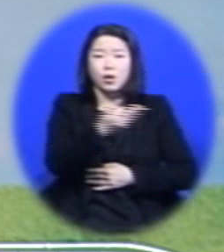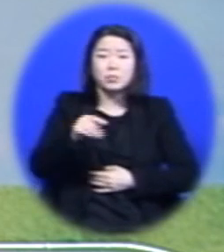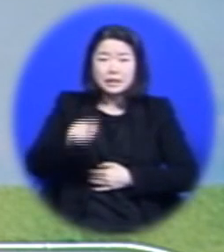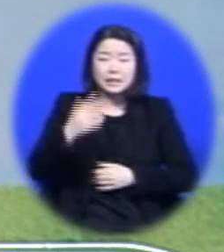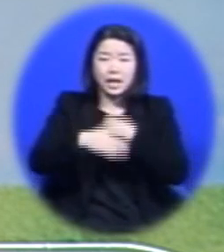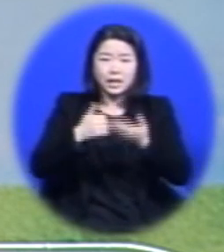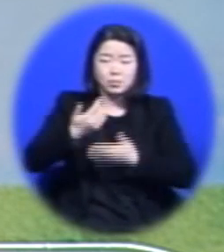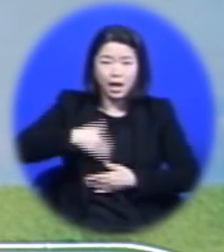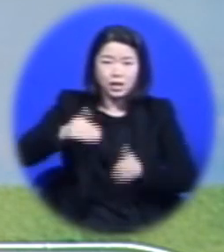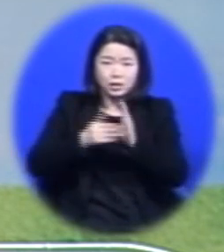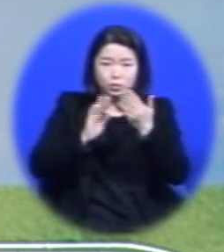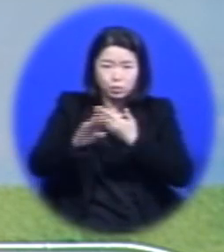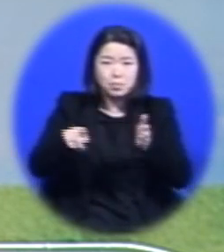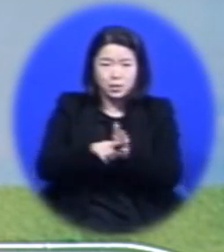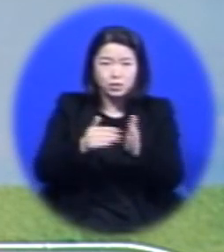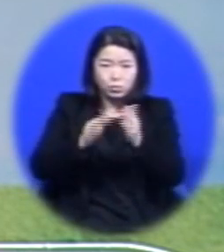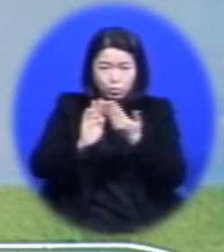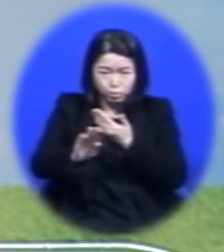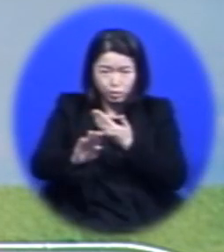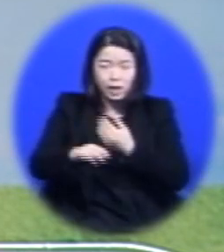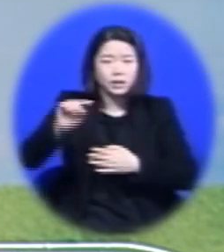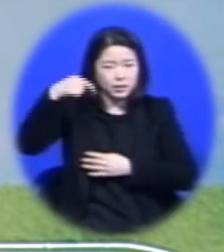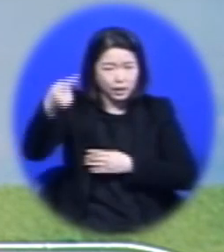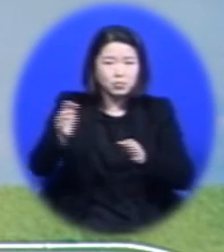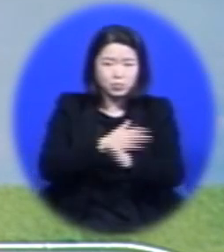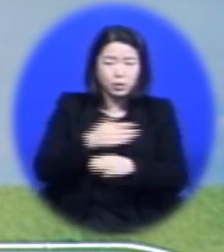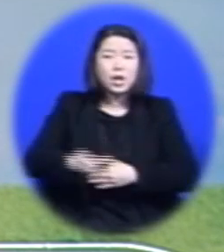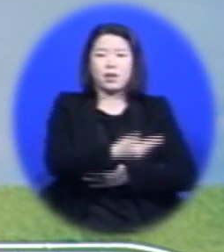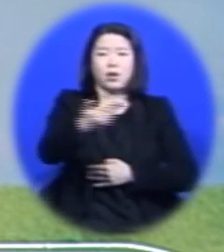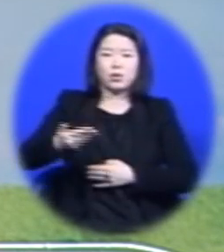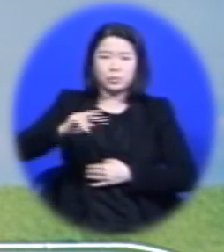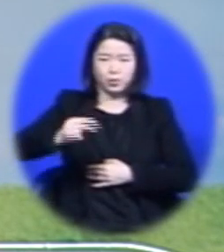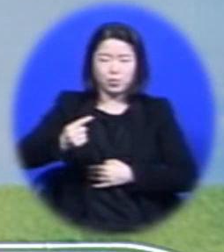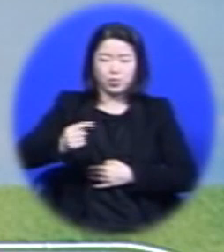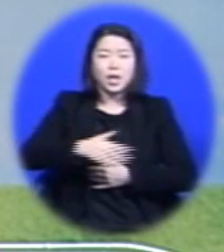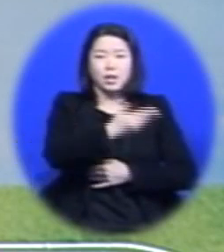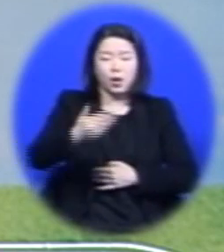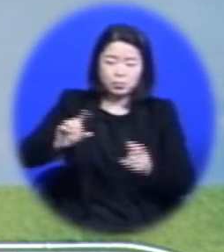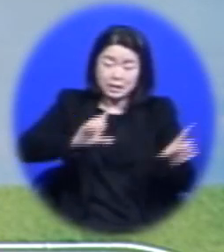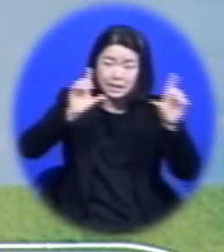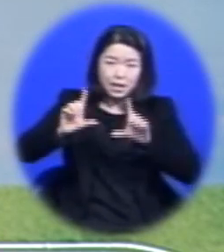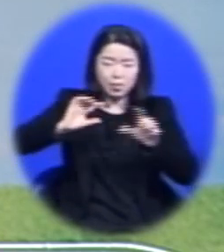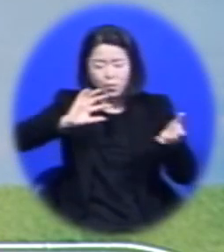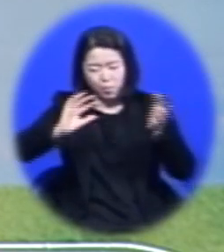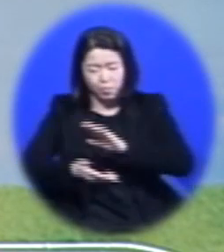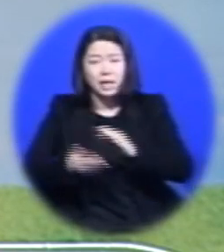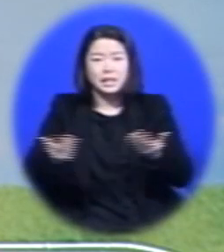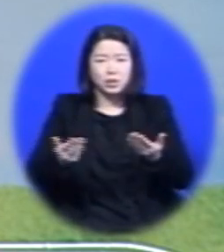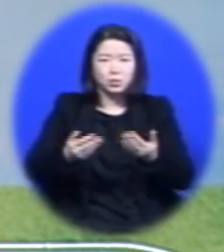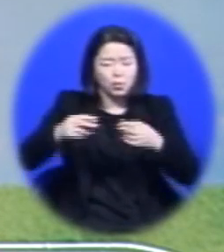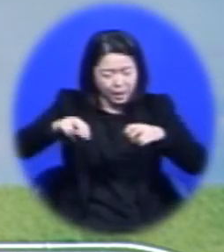하나님을 알고 나면 믿고 나면 그 다음부터는 여러분도 여러분의 삶에 뒤집어 지는 일도 게